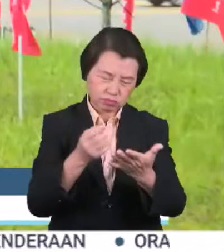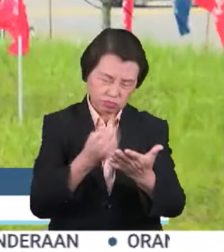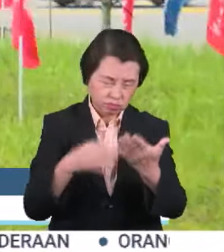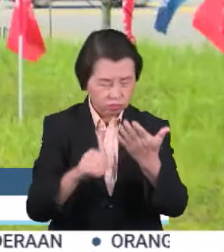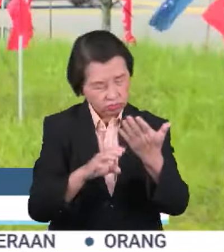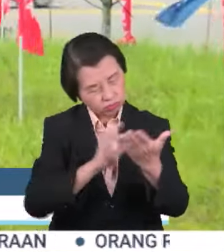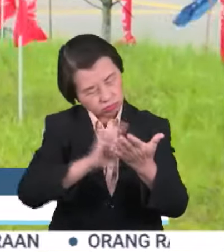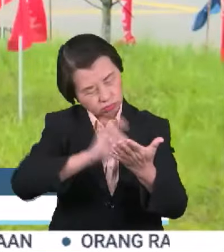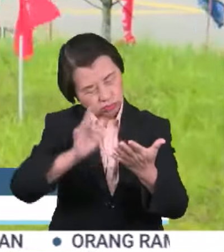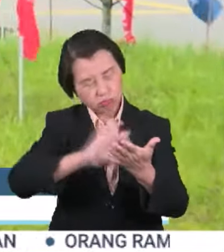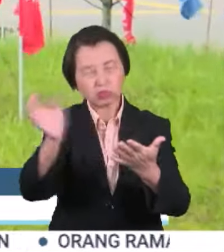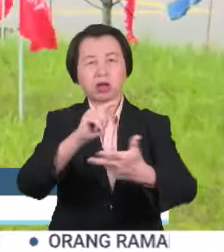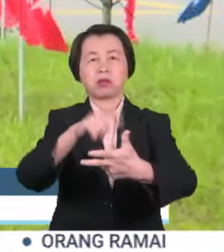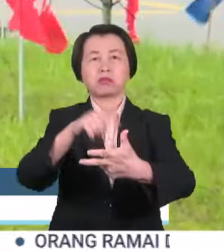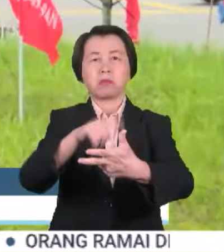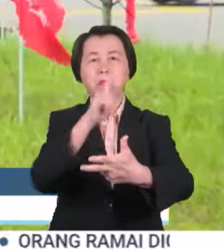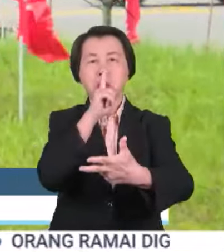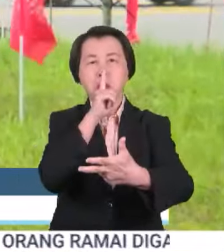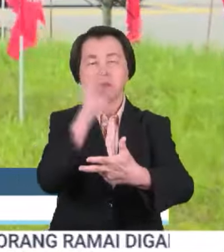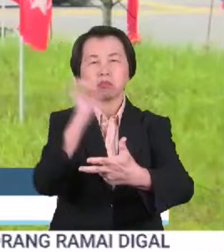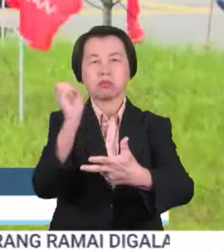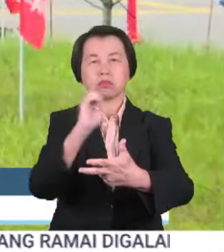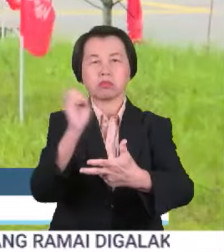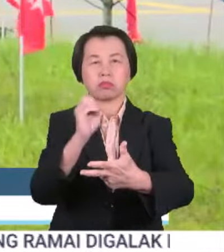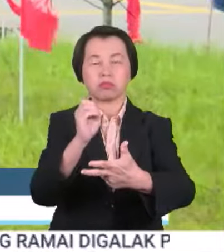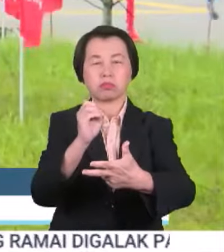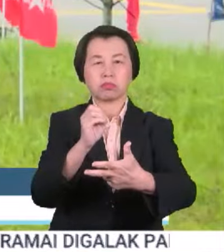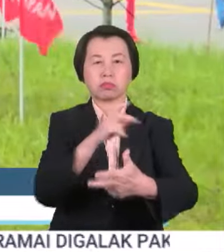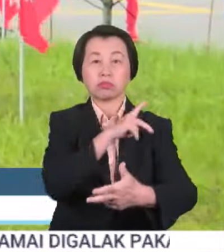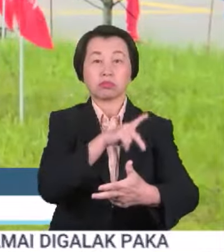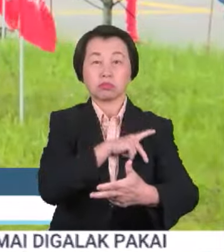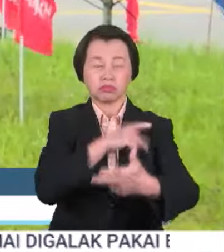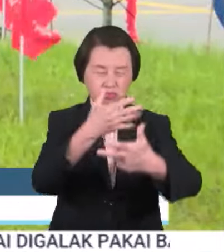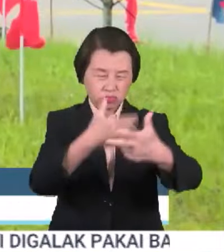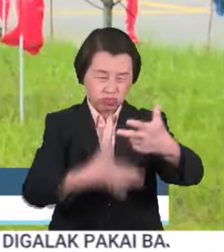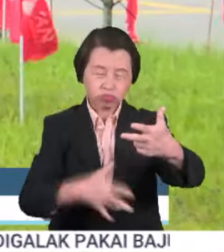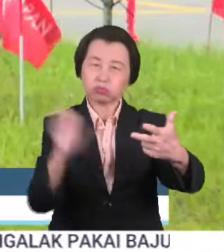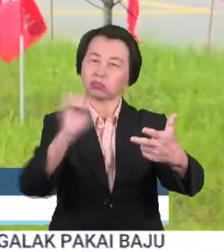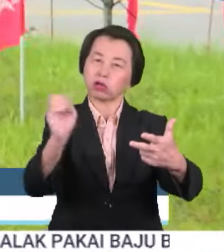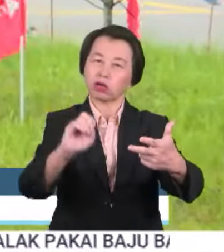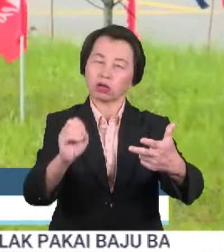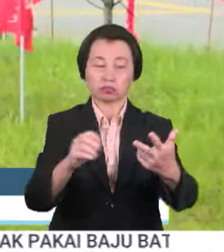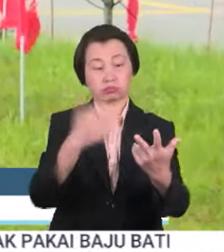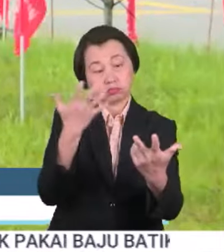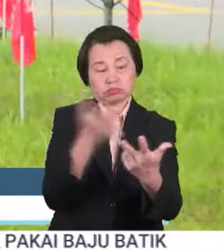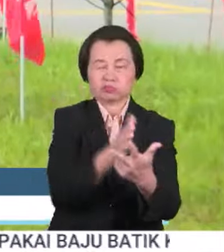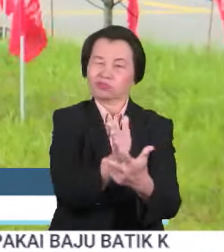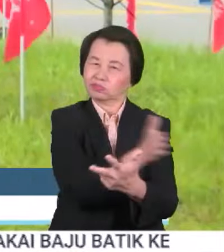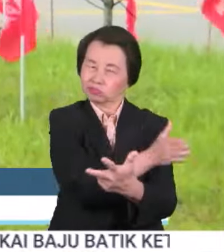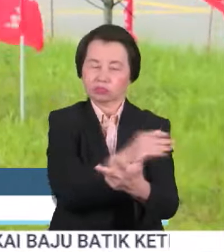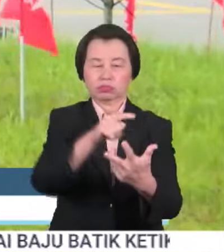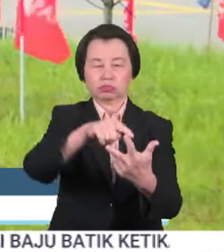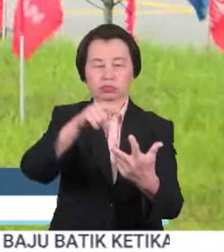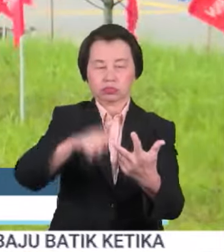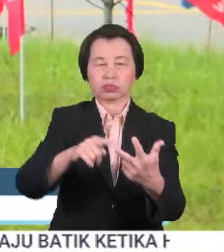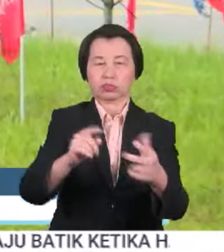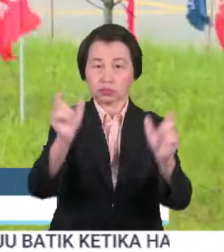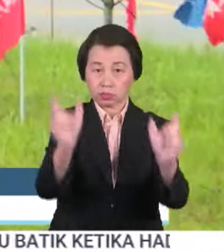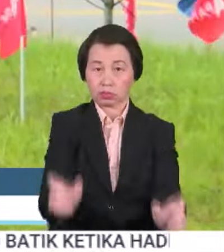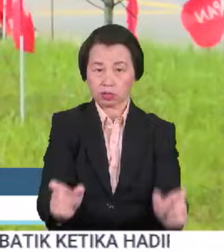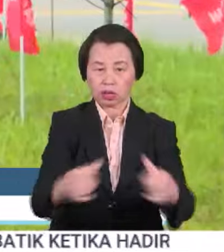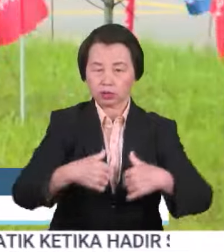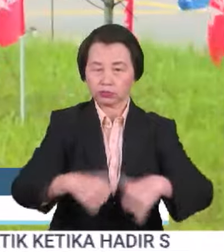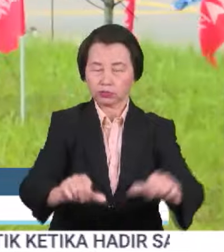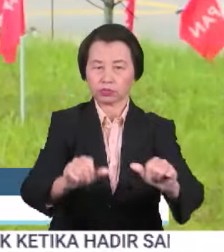namun tidak ditemui. Di mana dan juga dilihat kedua-dua calon di kawasan ini